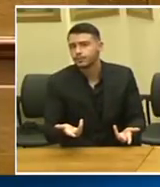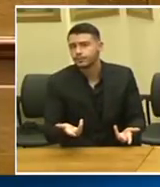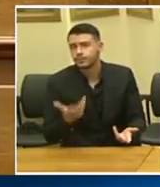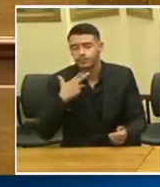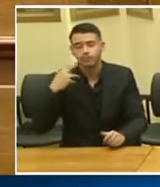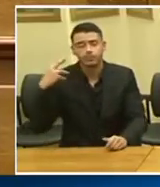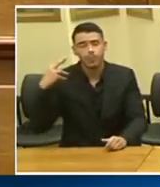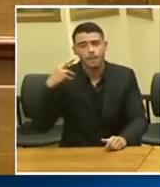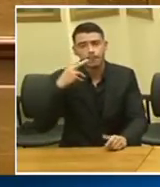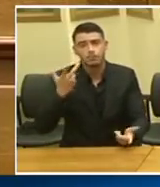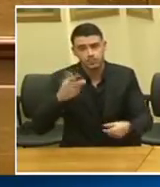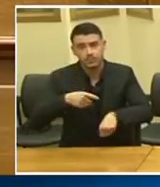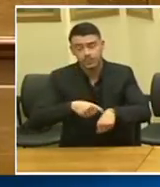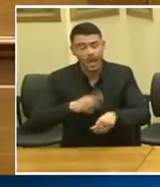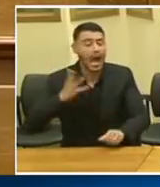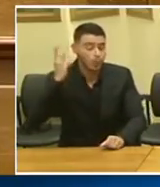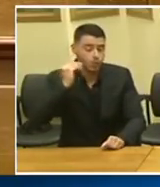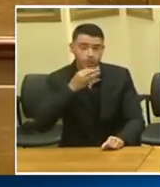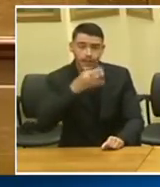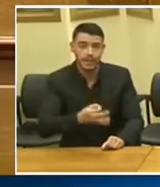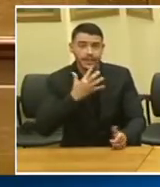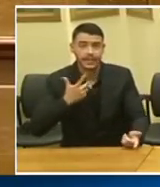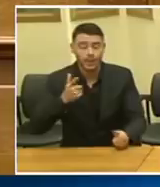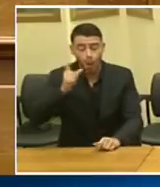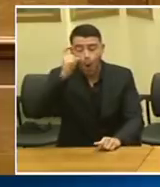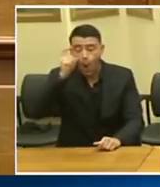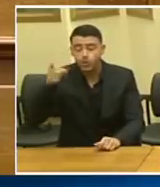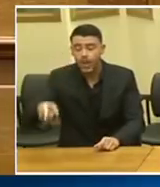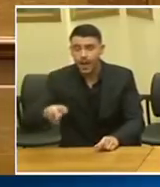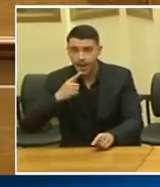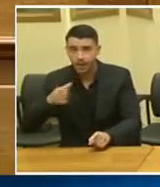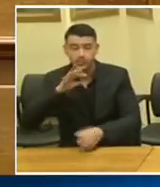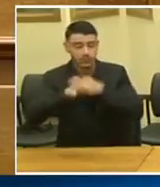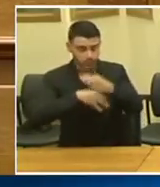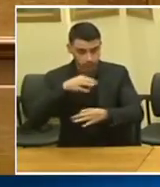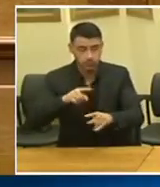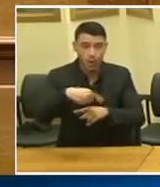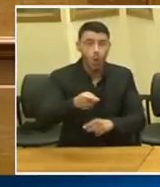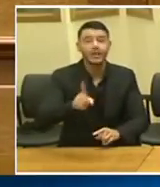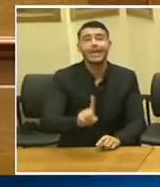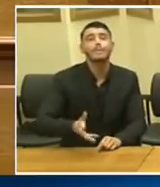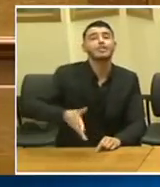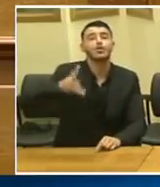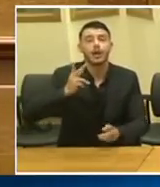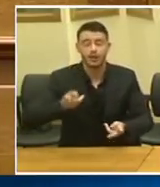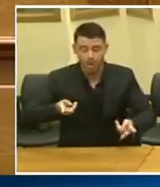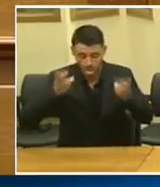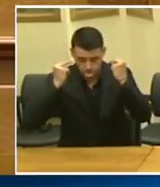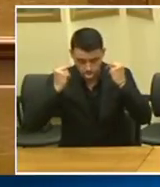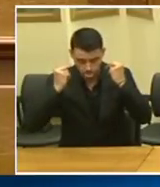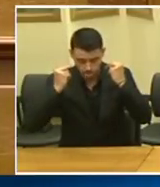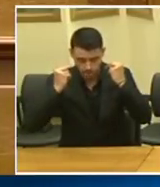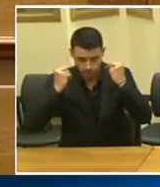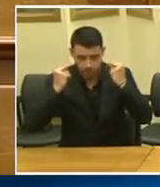θλιβερό θερέφωνο του κύριου Σαμαρά. Και όπως είπε και η κυρία Ντόρα Μπακογιάννη, ο κύριος Σαμαράς είναι θλιβερό κεφάλαιο